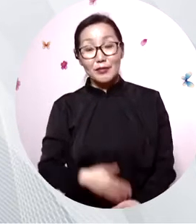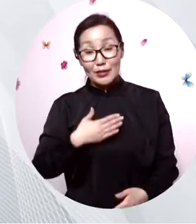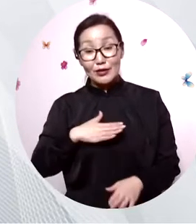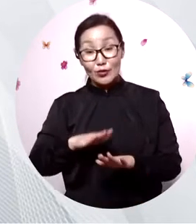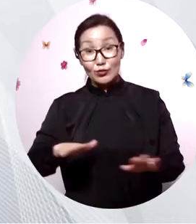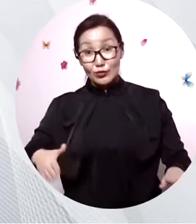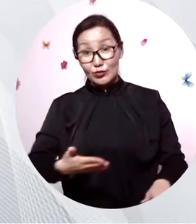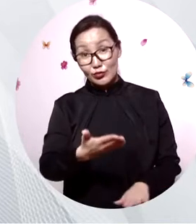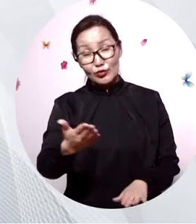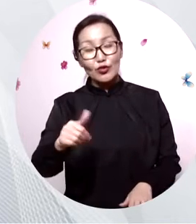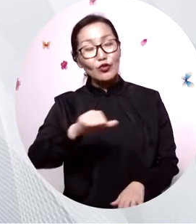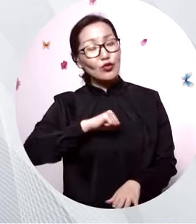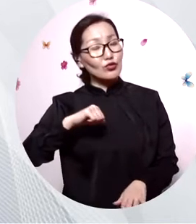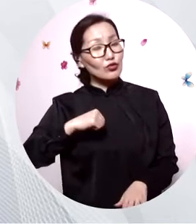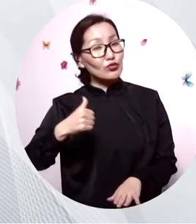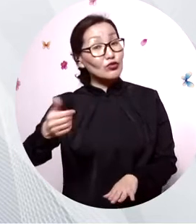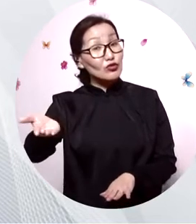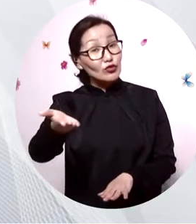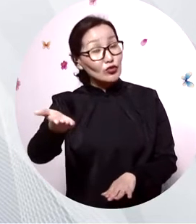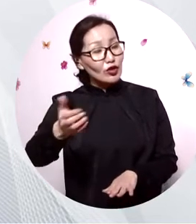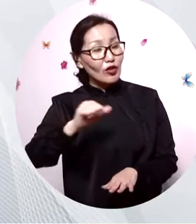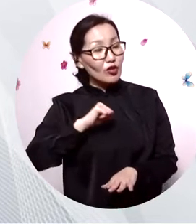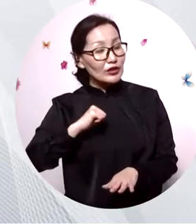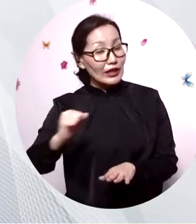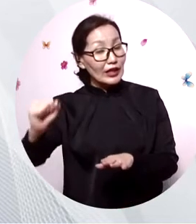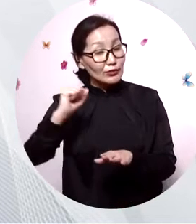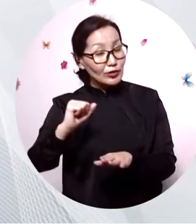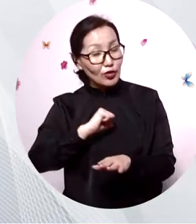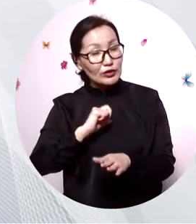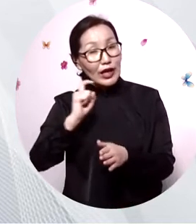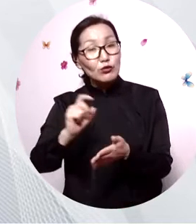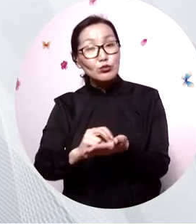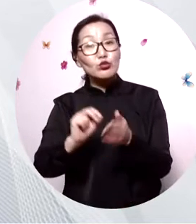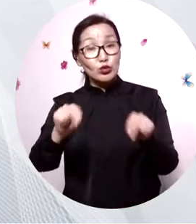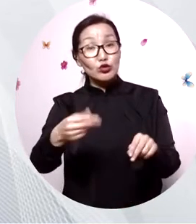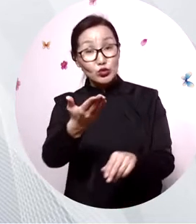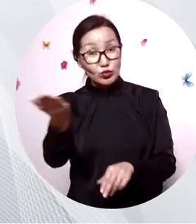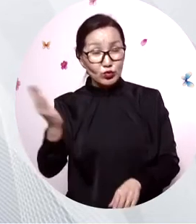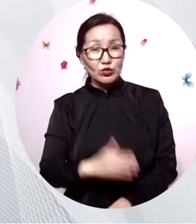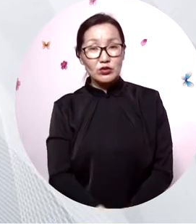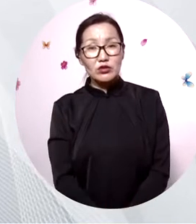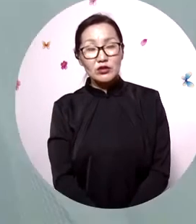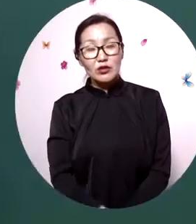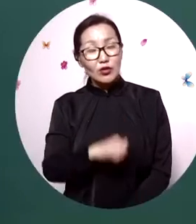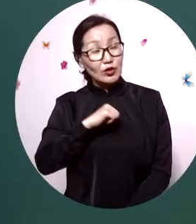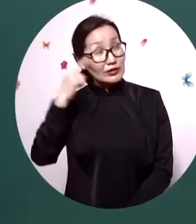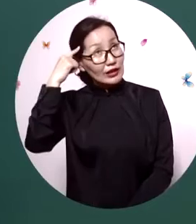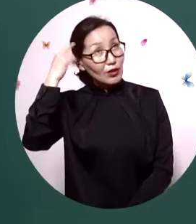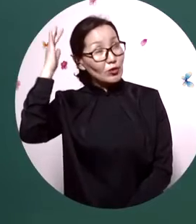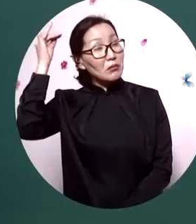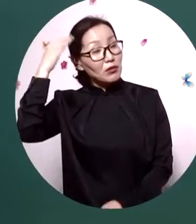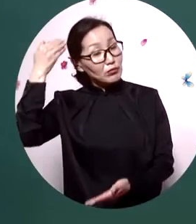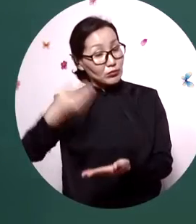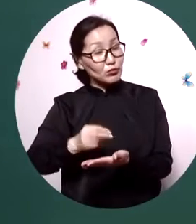За, манай хүүхдүүд өөрсдөө бас багшаасаа өөрөөр асуултанд хариулаад бас бичиж болно. Та өөрсдийн санаа